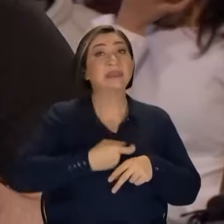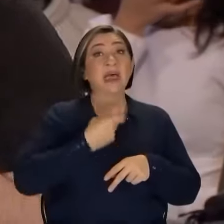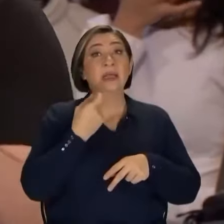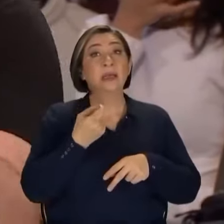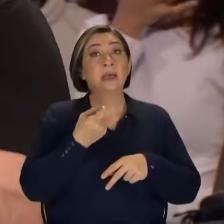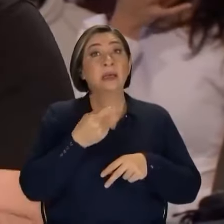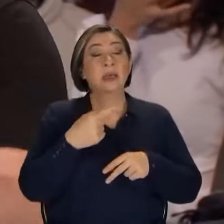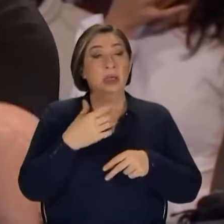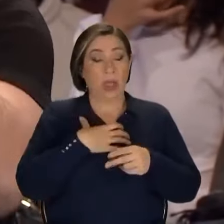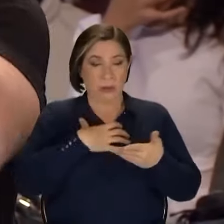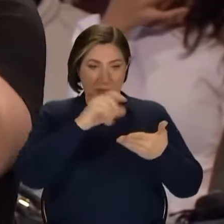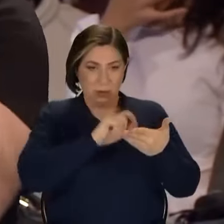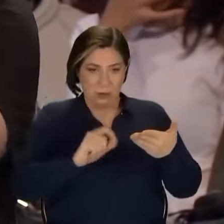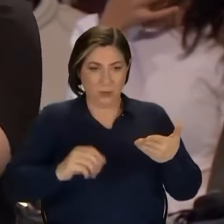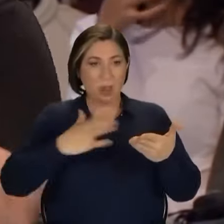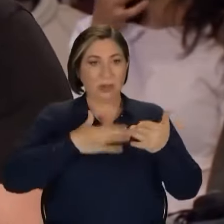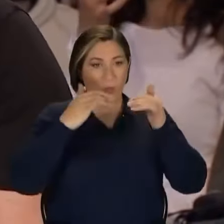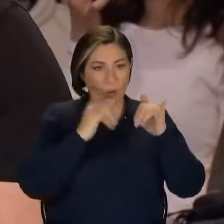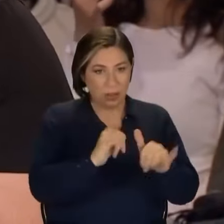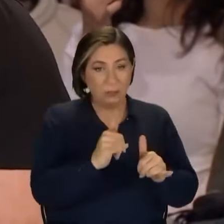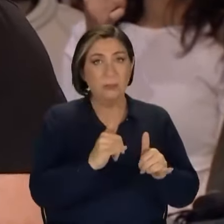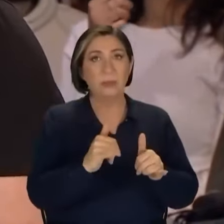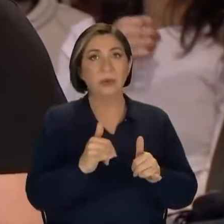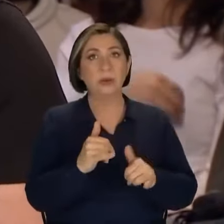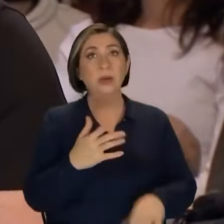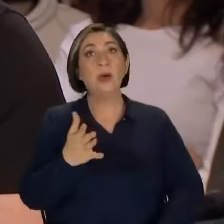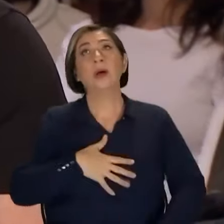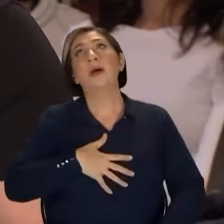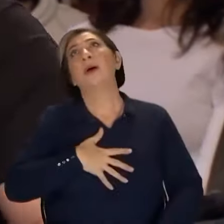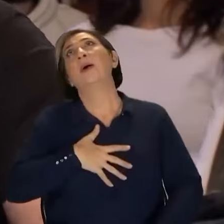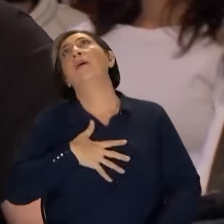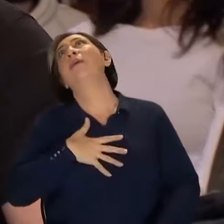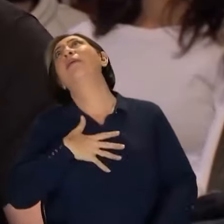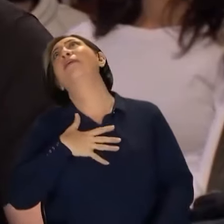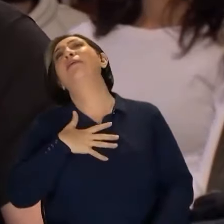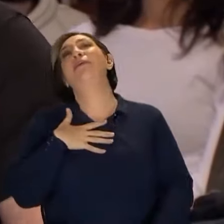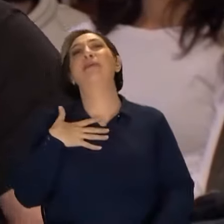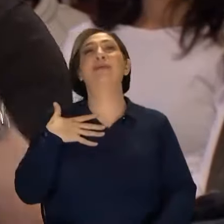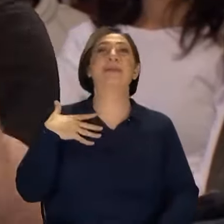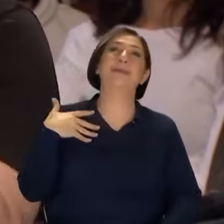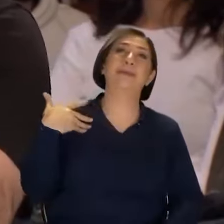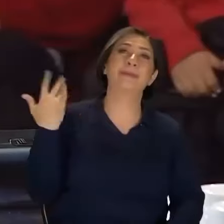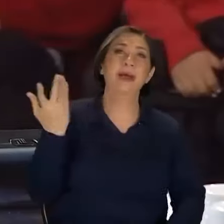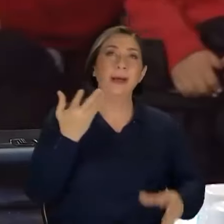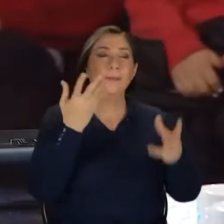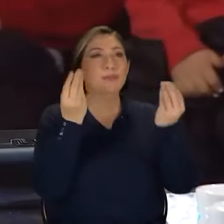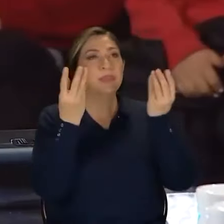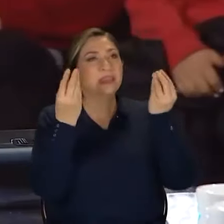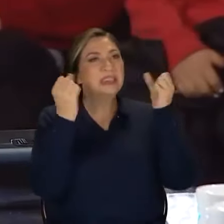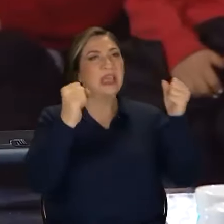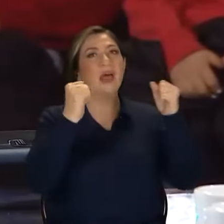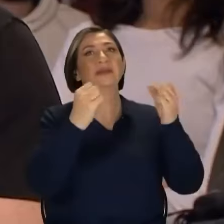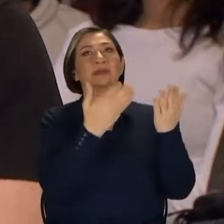yani kendim yazdım kendim oynadım orada yani kasvetten kasvete verdim kendimi kalın Yani birazcık